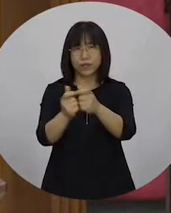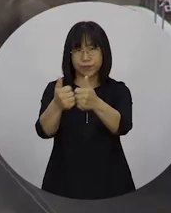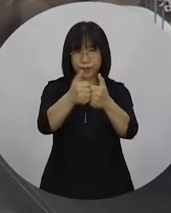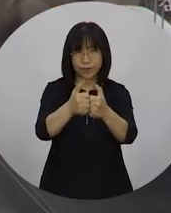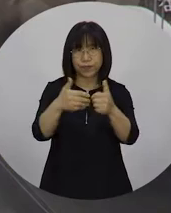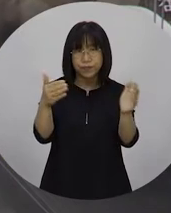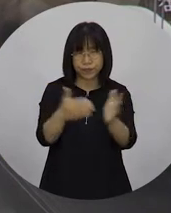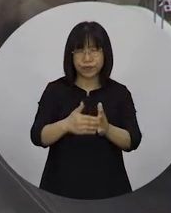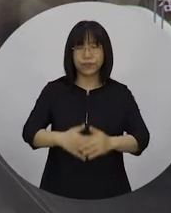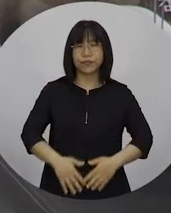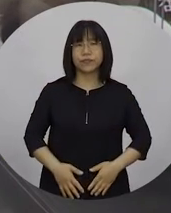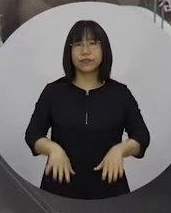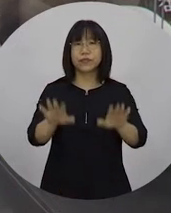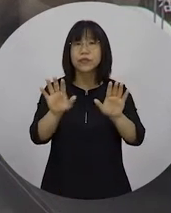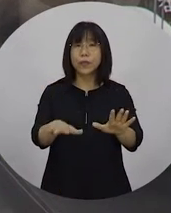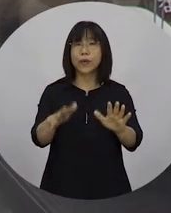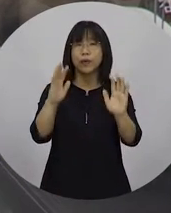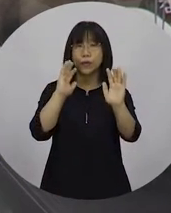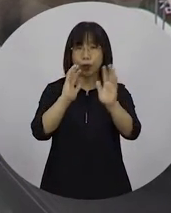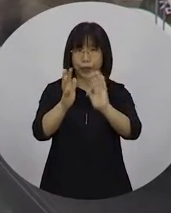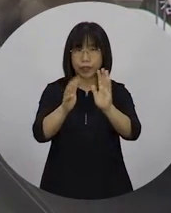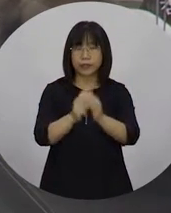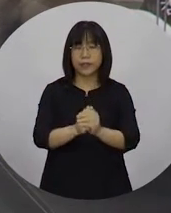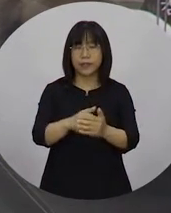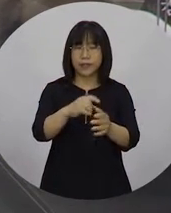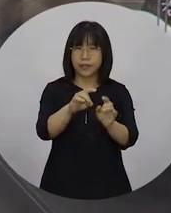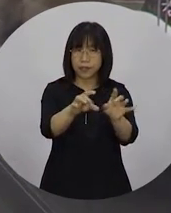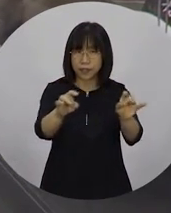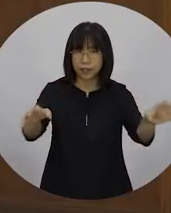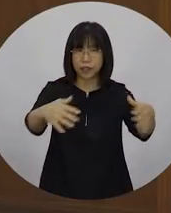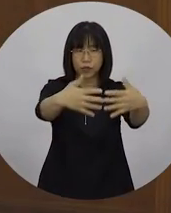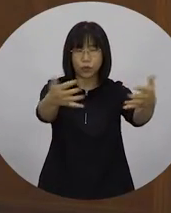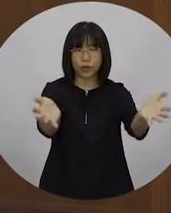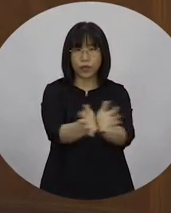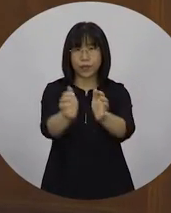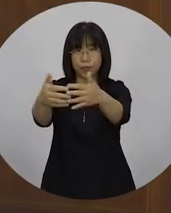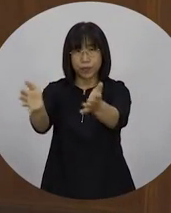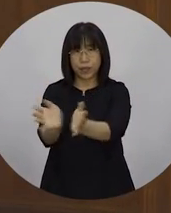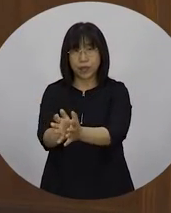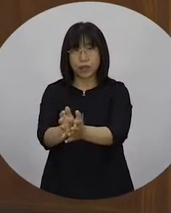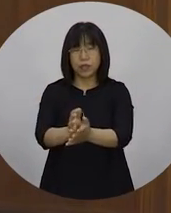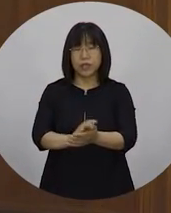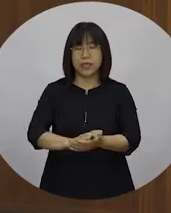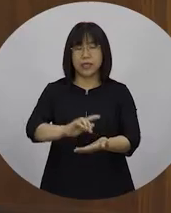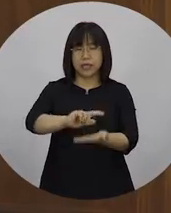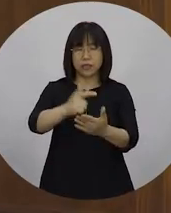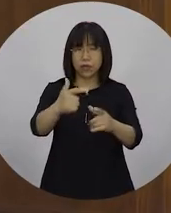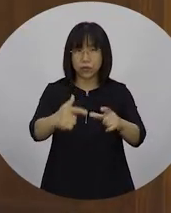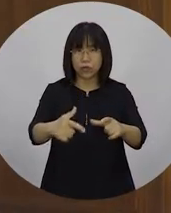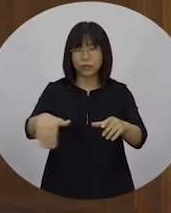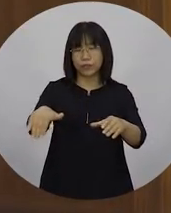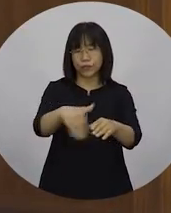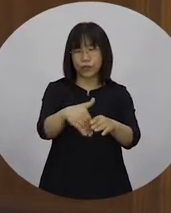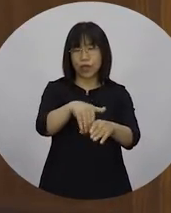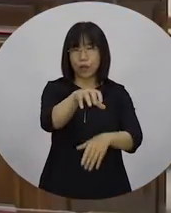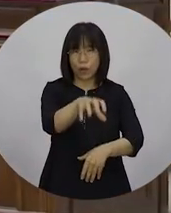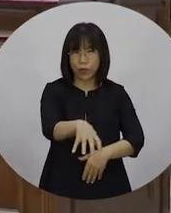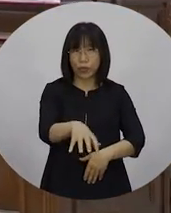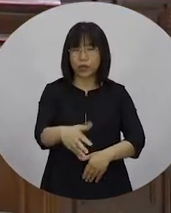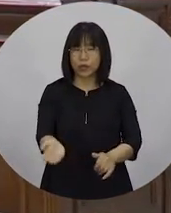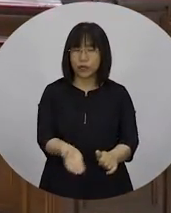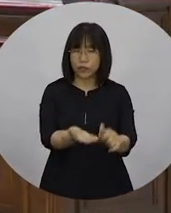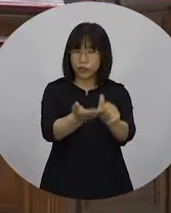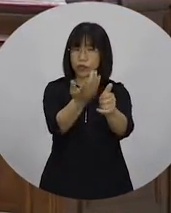안으로 채택됐습니다 2번째 280회 제 1차 정례회 에서는 각 위원회 별로 서울특별시